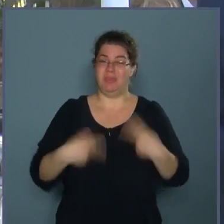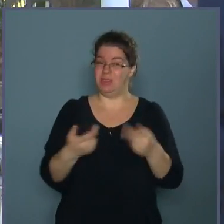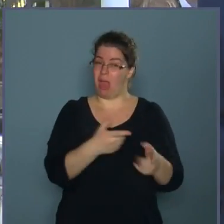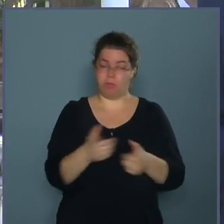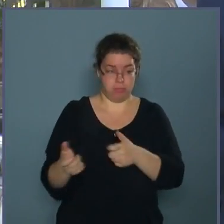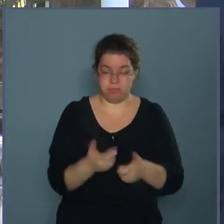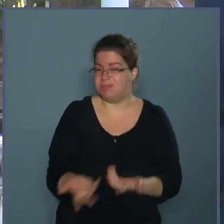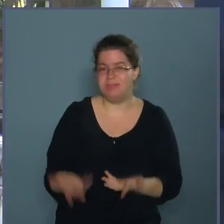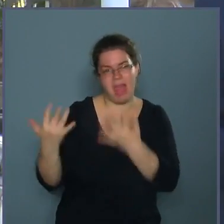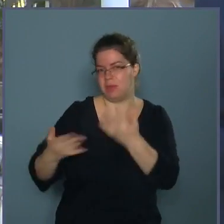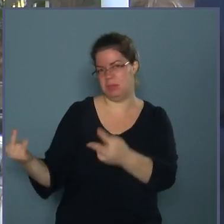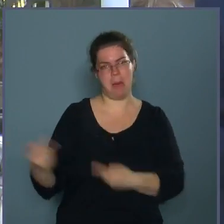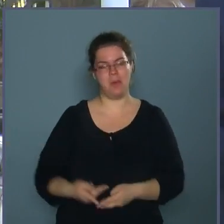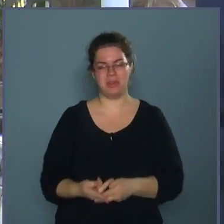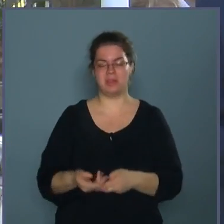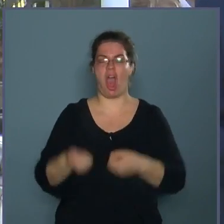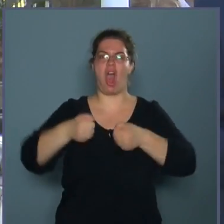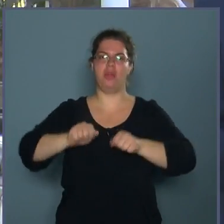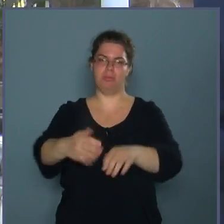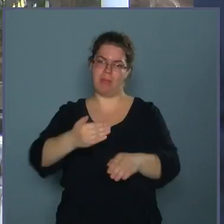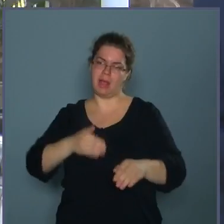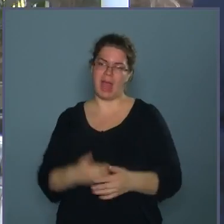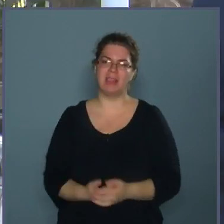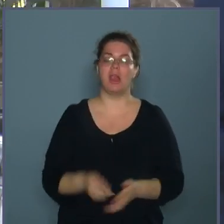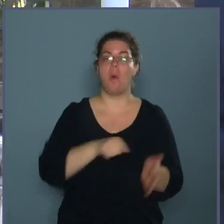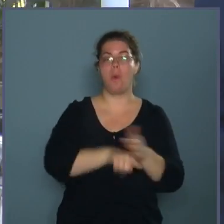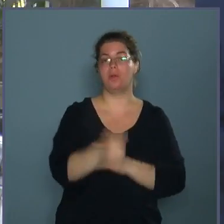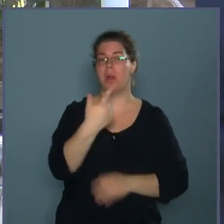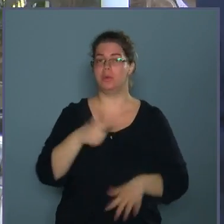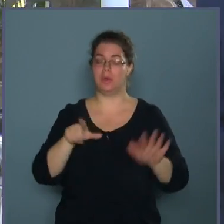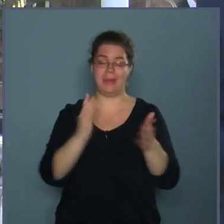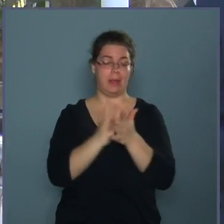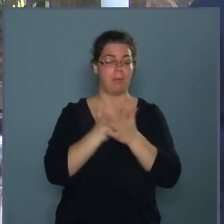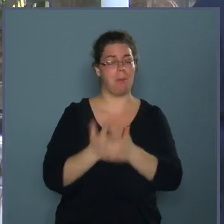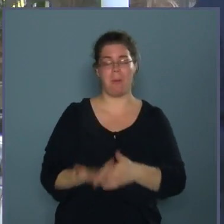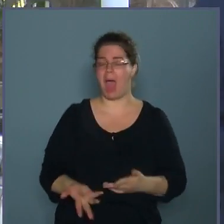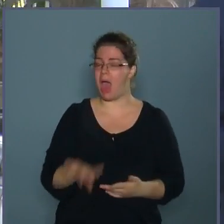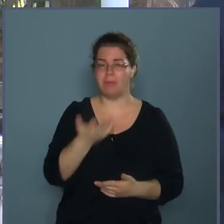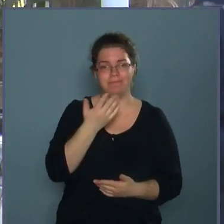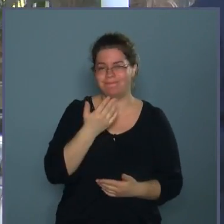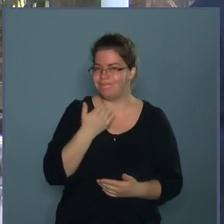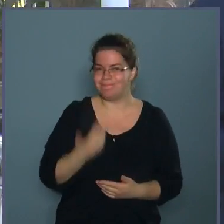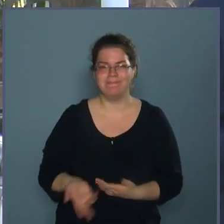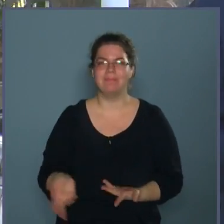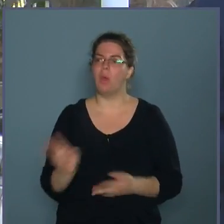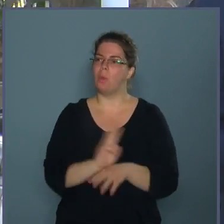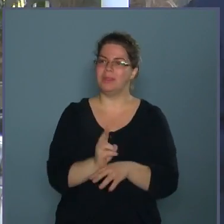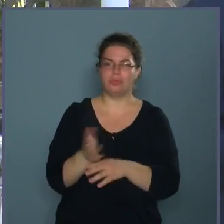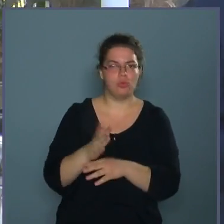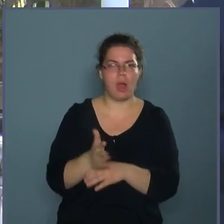nem hoztak eredményt, a hatalom meghátrált. Október 27-én már nem került sor a kiskuhalasiak